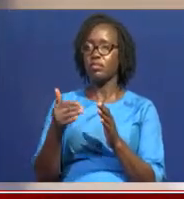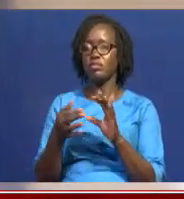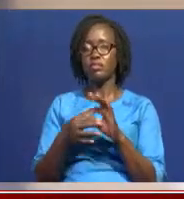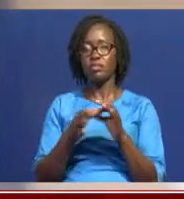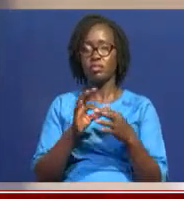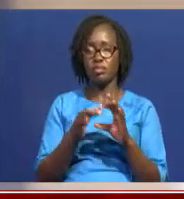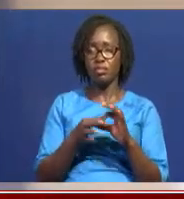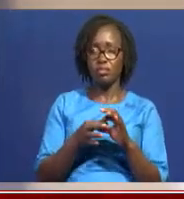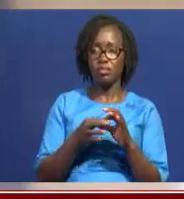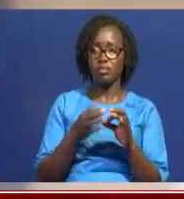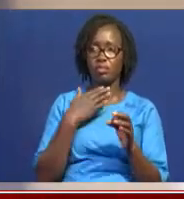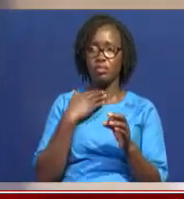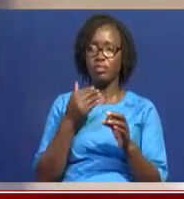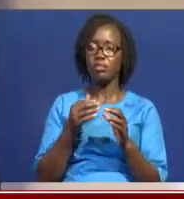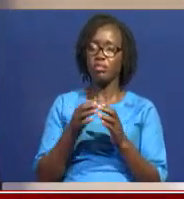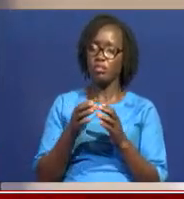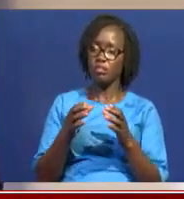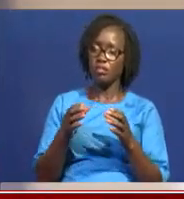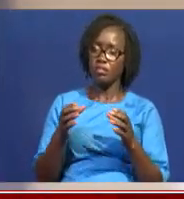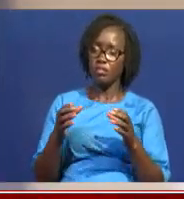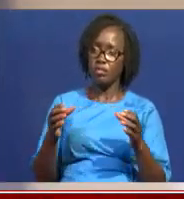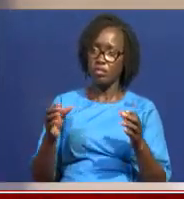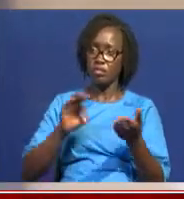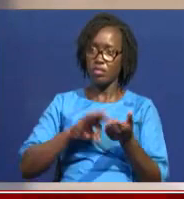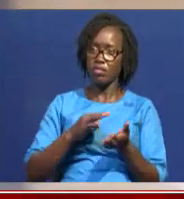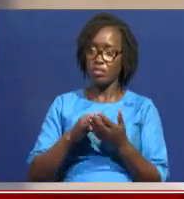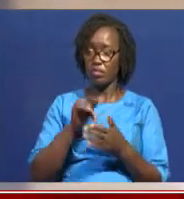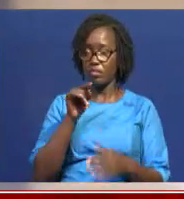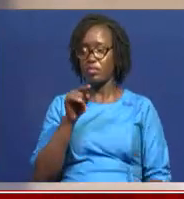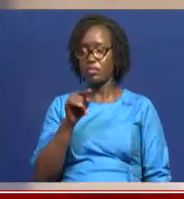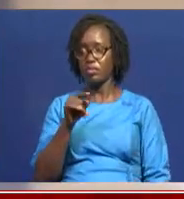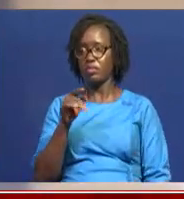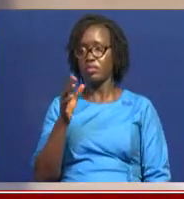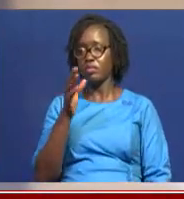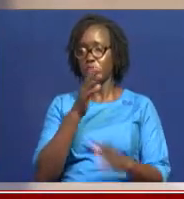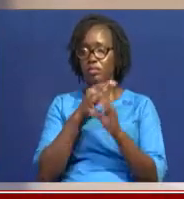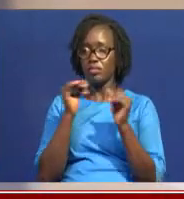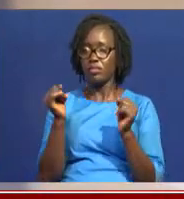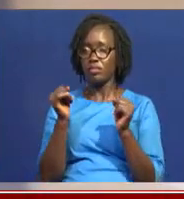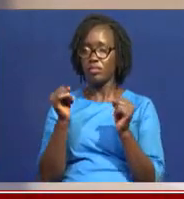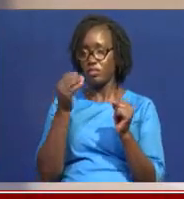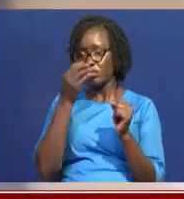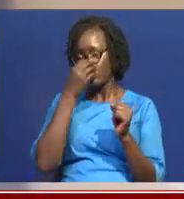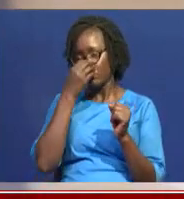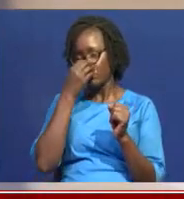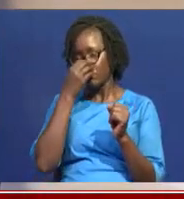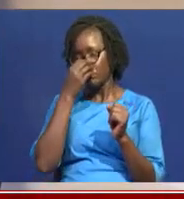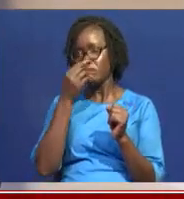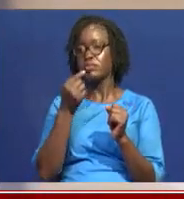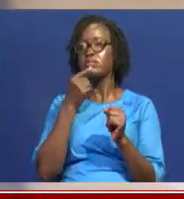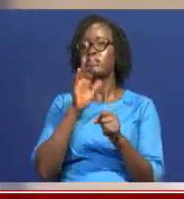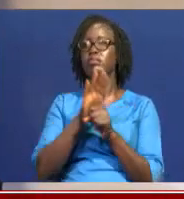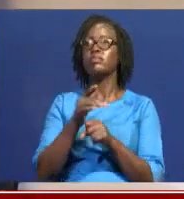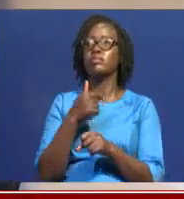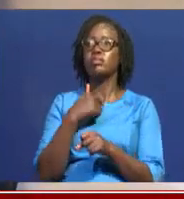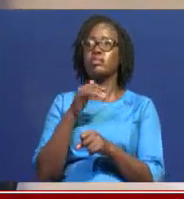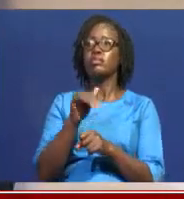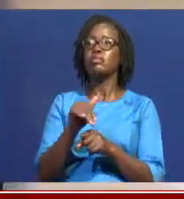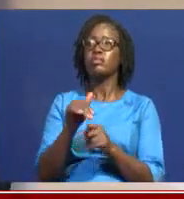corporates. Tunataka kukuza hii endowment fund. Na Rais Mheshimiwa William Ruto ameniahidi ya